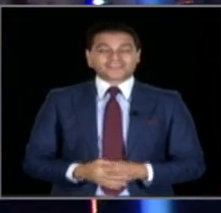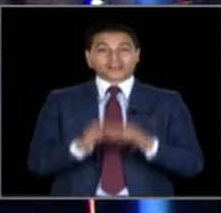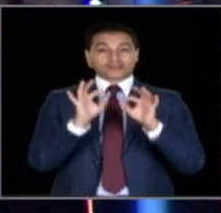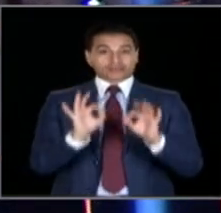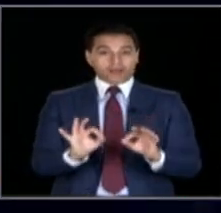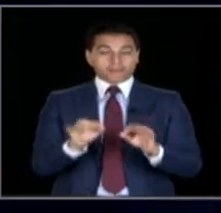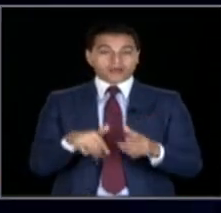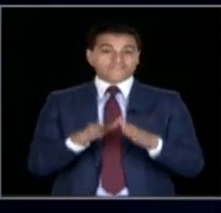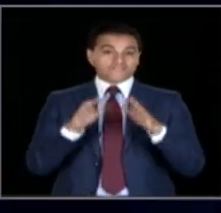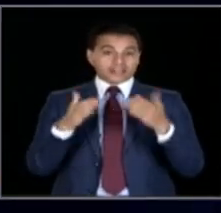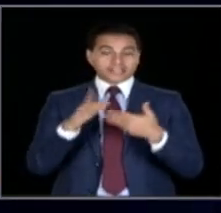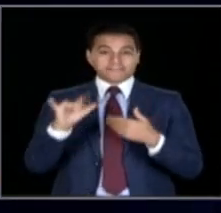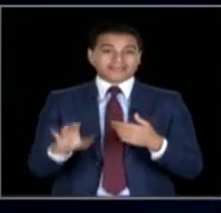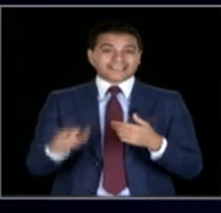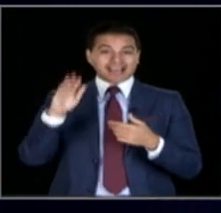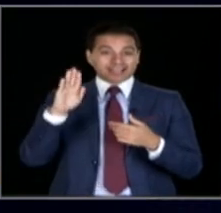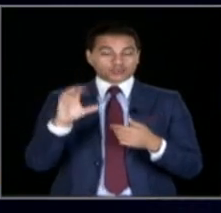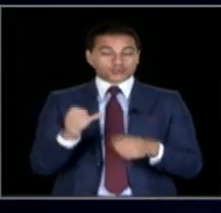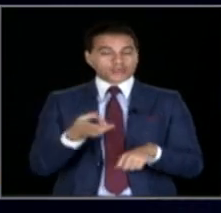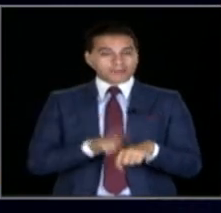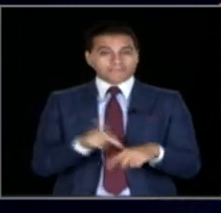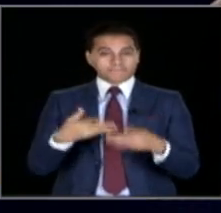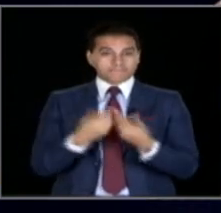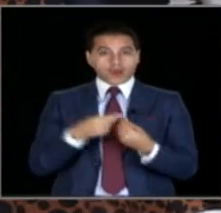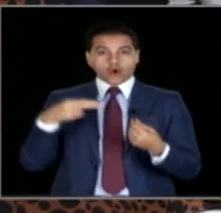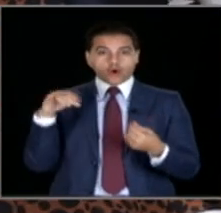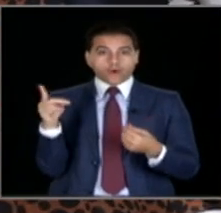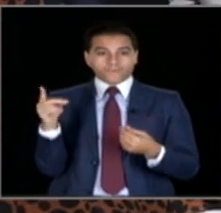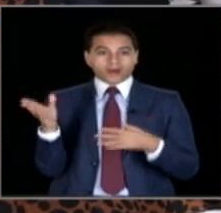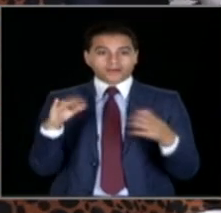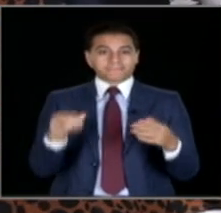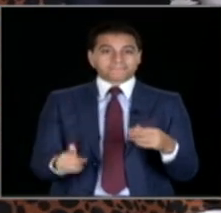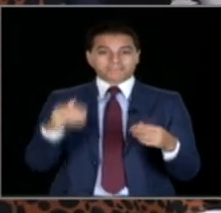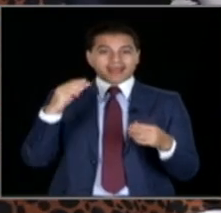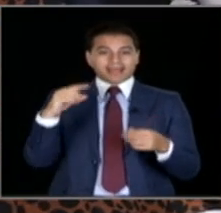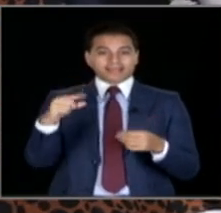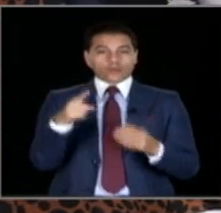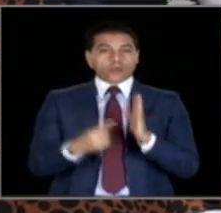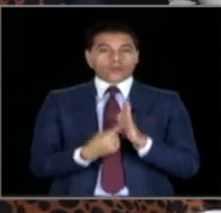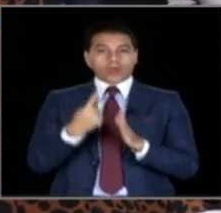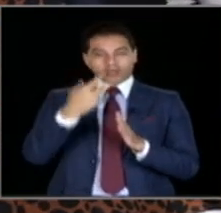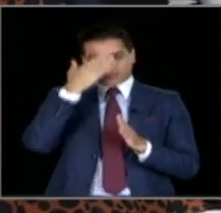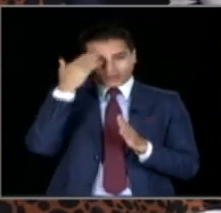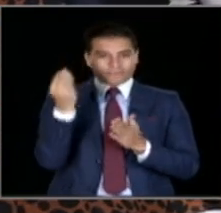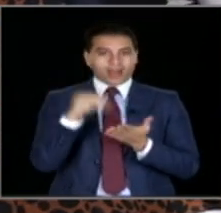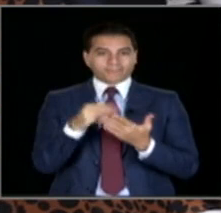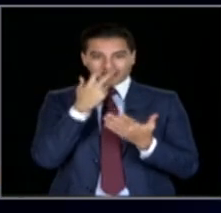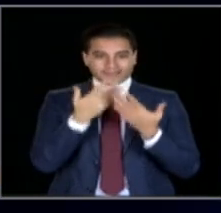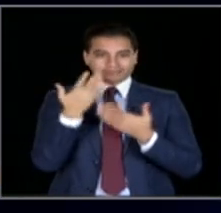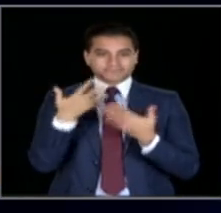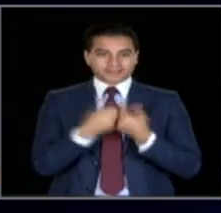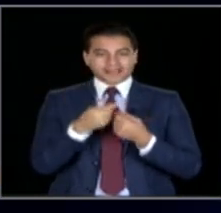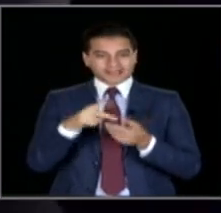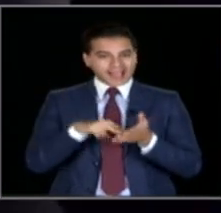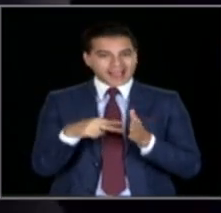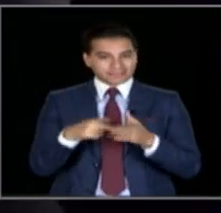طبعاً فريق بيكاسو كمان بيضم عمر ماجد الوحيد اللي شارك قبل كده. ازيك يا عمر؟ ازيك يا استاذ عصام؟ انا